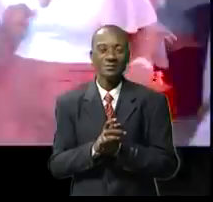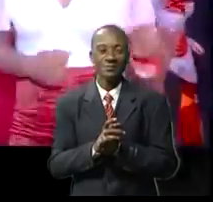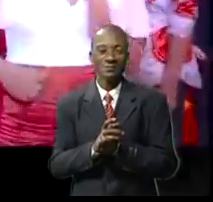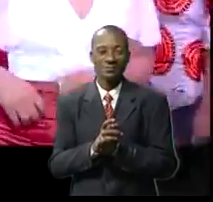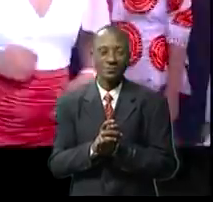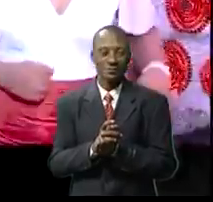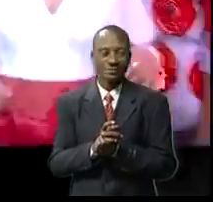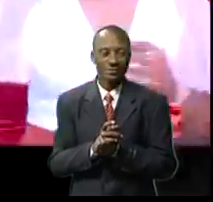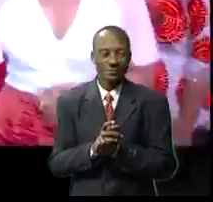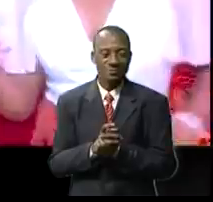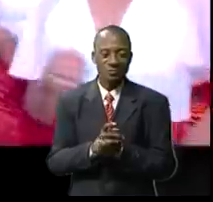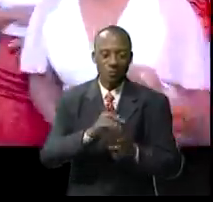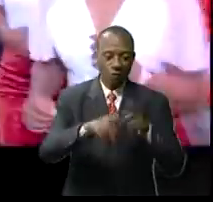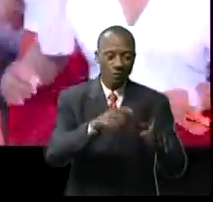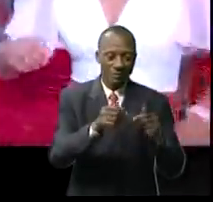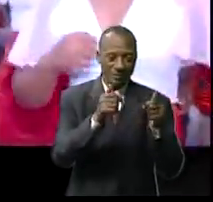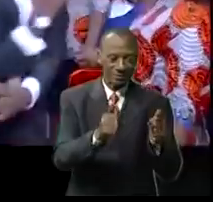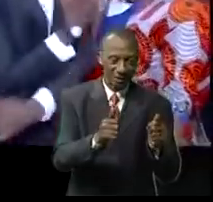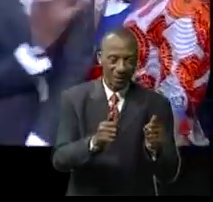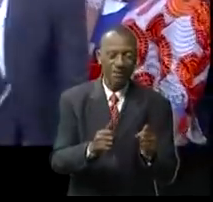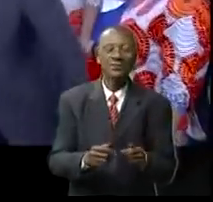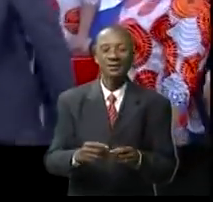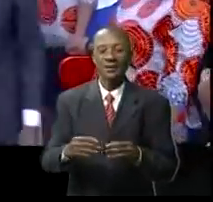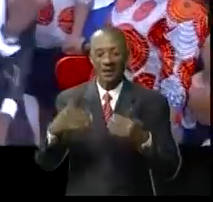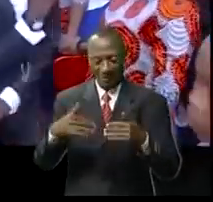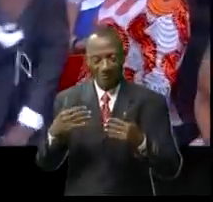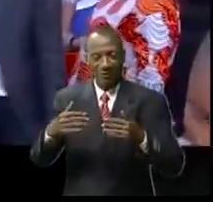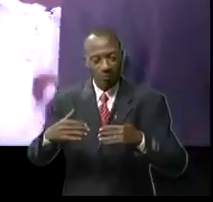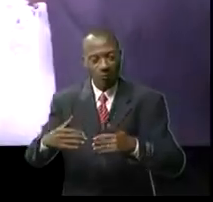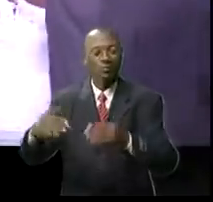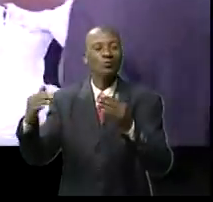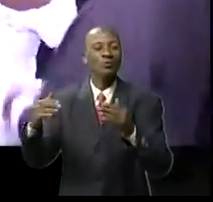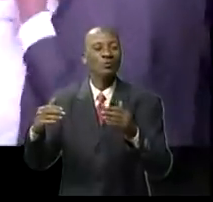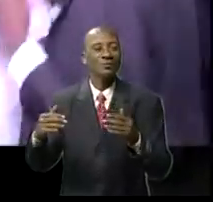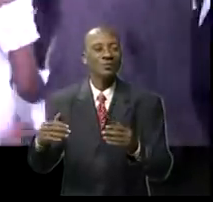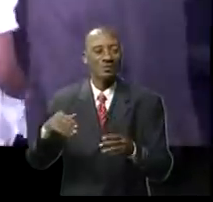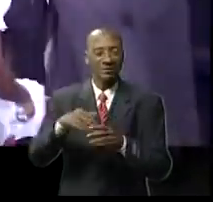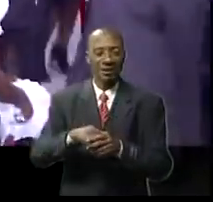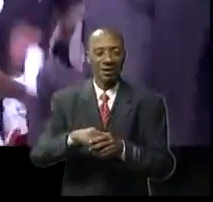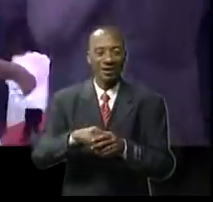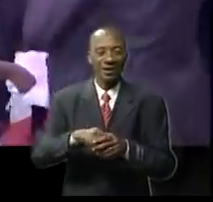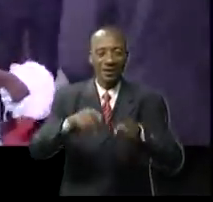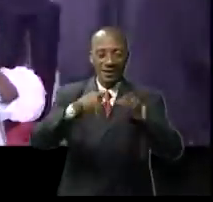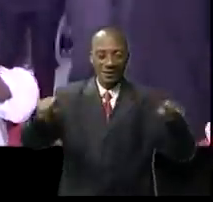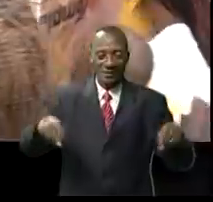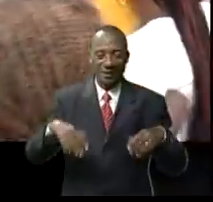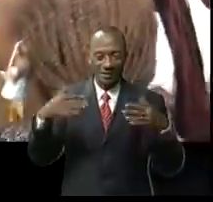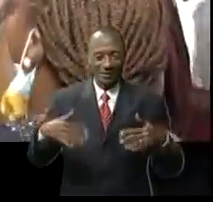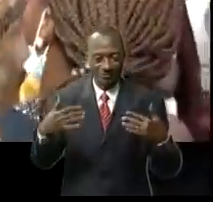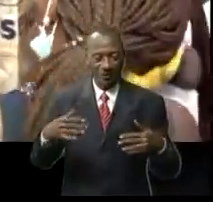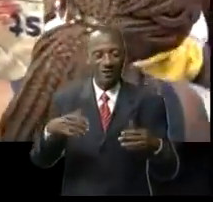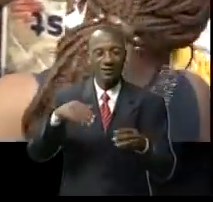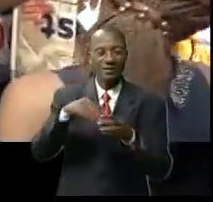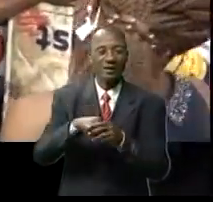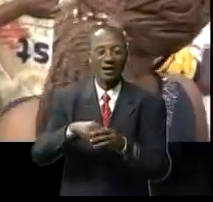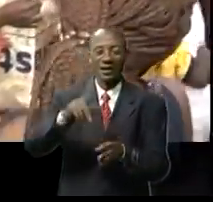Qui commence bien, finit bien. L'événement s'est clôturé par une grande réjouissance en la salle des fêtes Corneille City à Super Limba. Ce